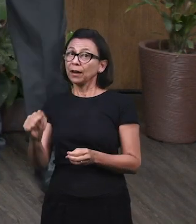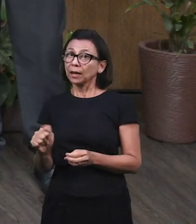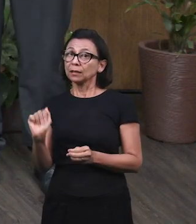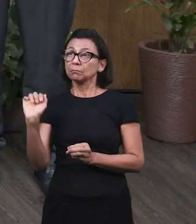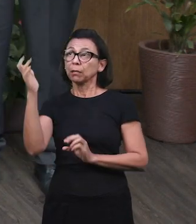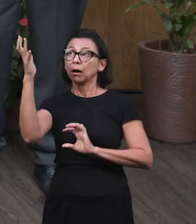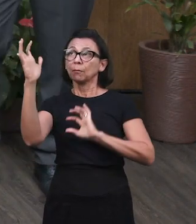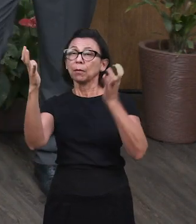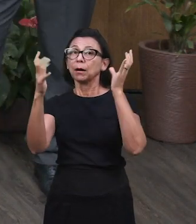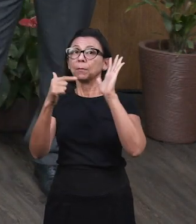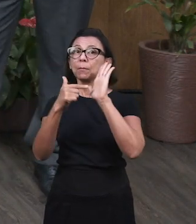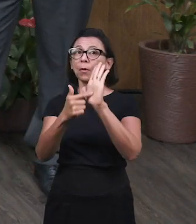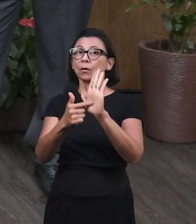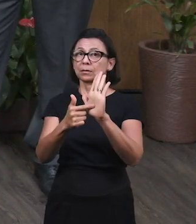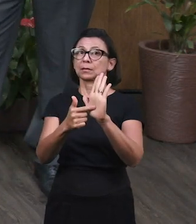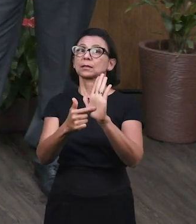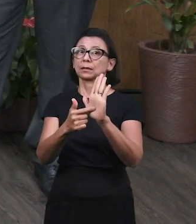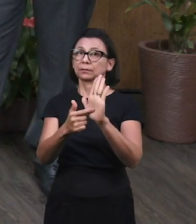question.